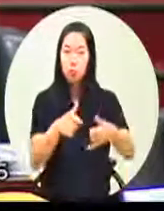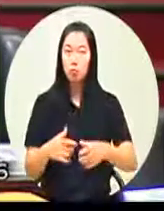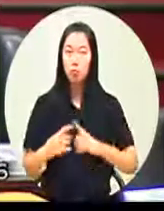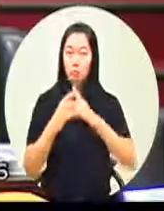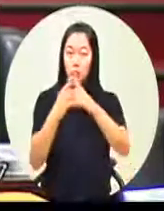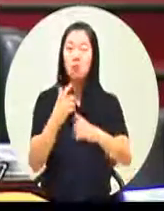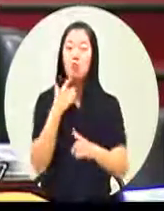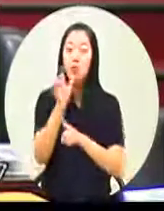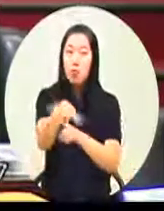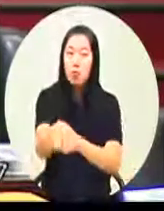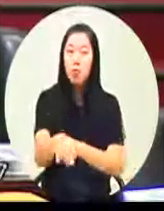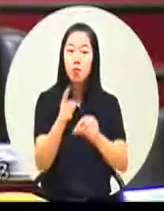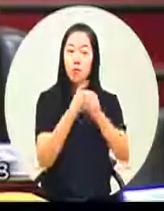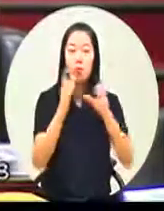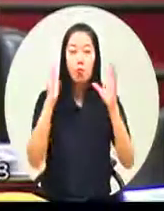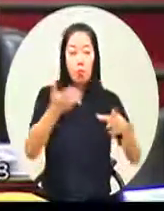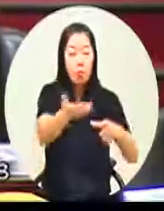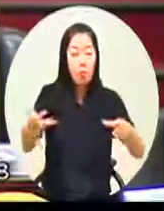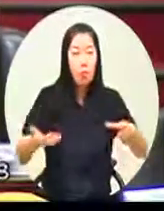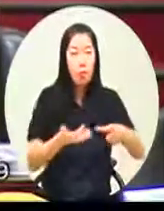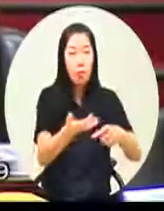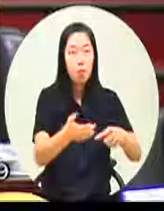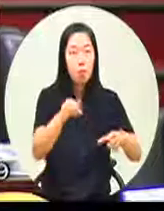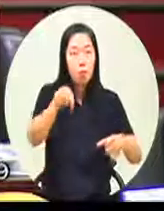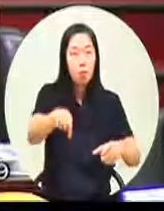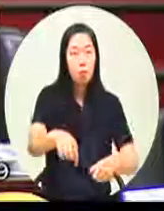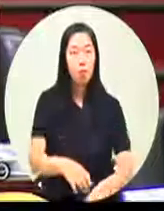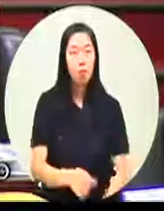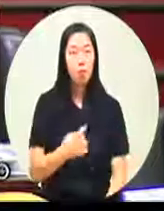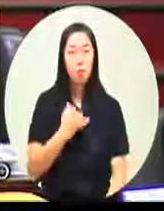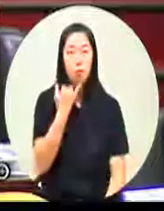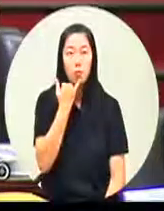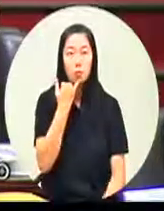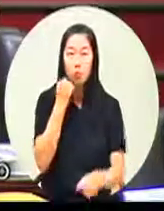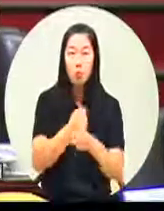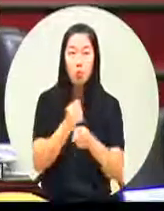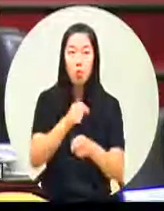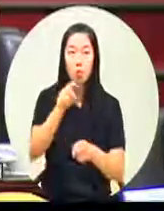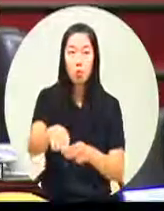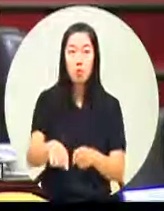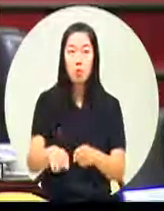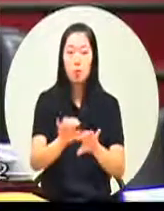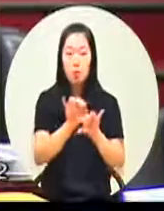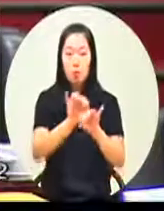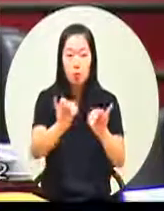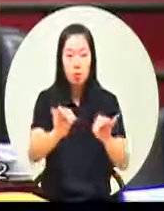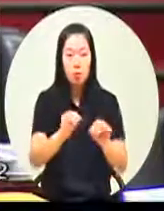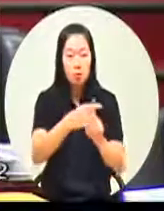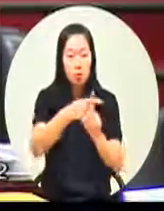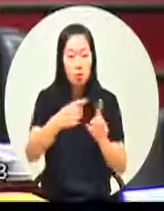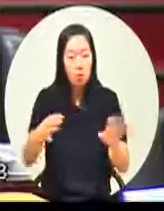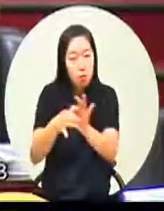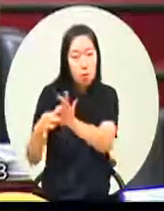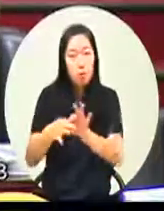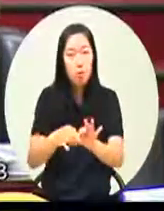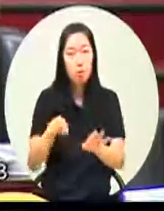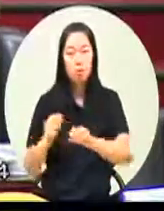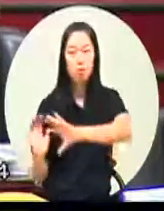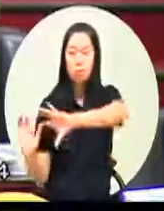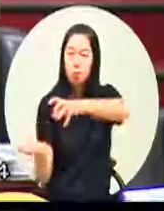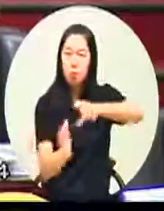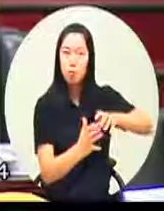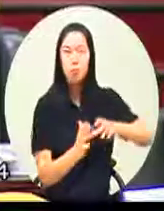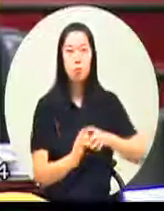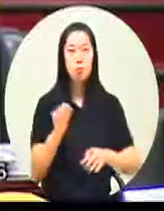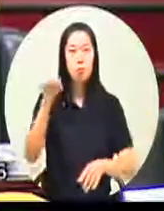了美浓中政府啊，那个地方我们可以做一个跟历史做一个连结，全世界有那